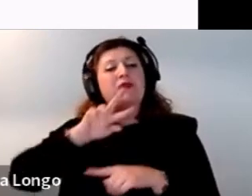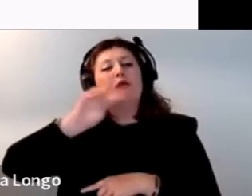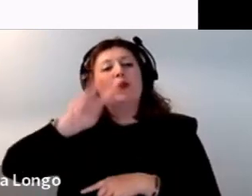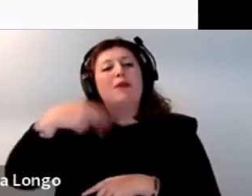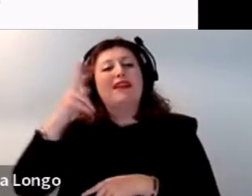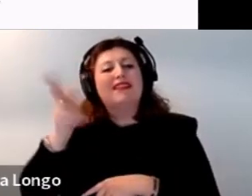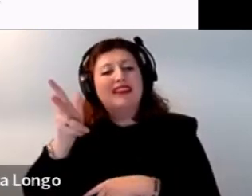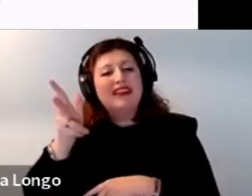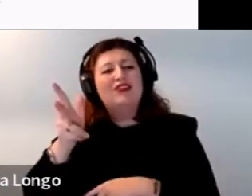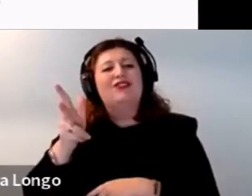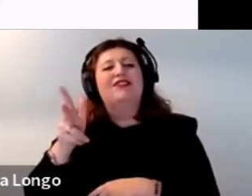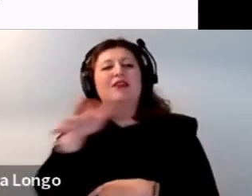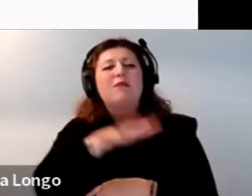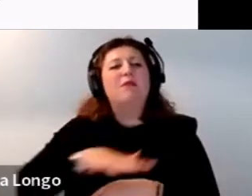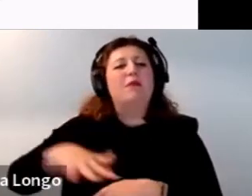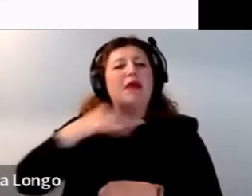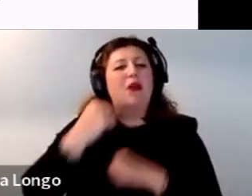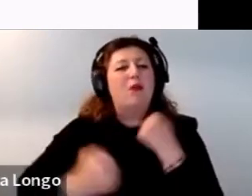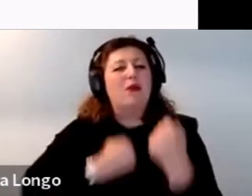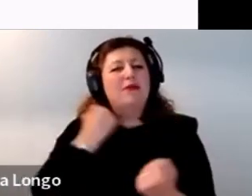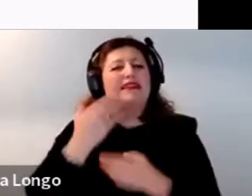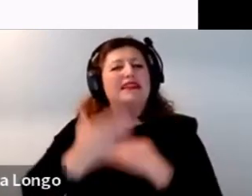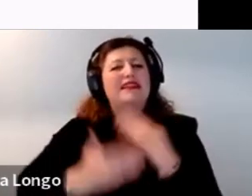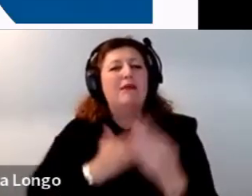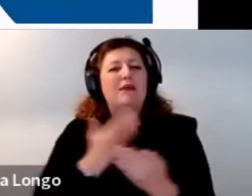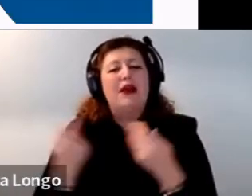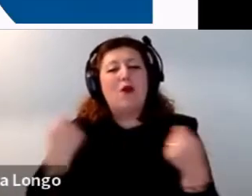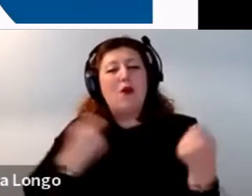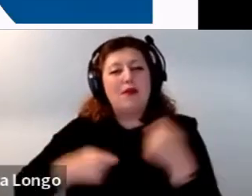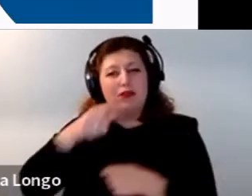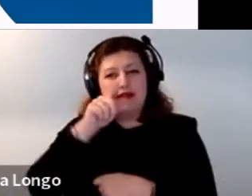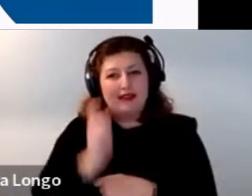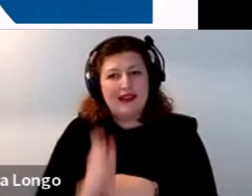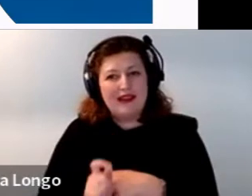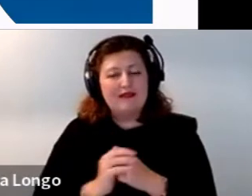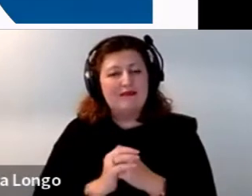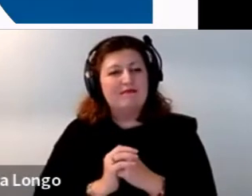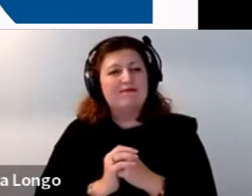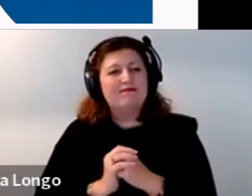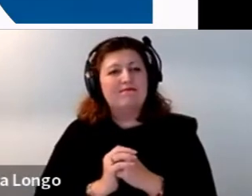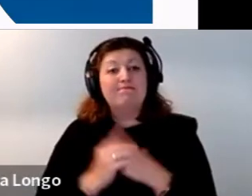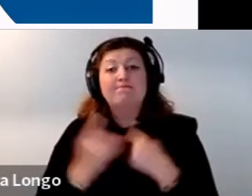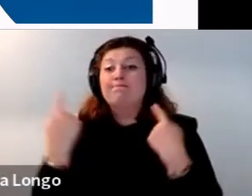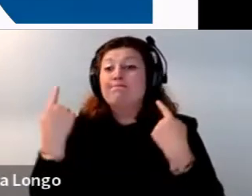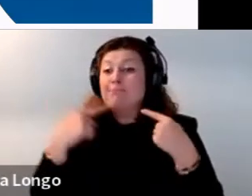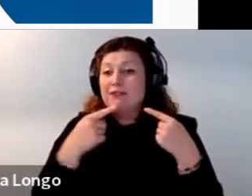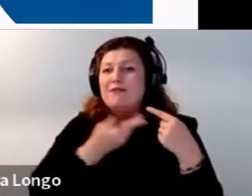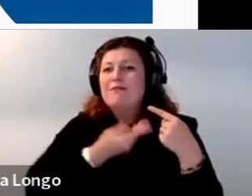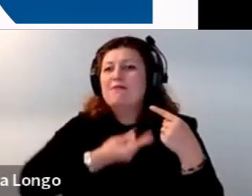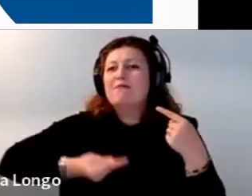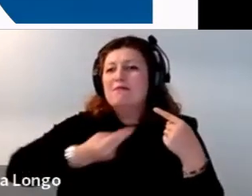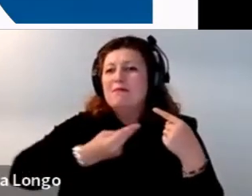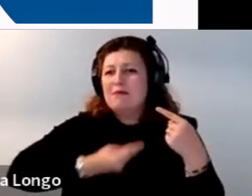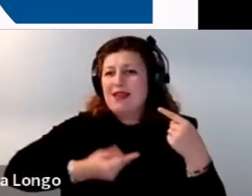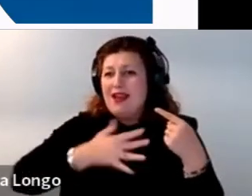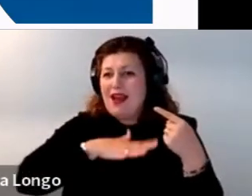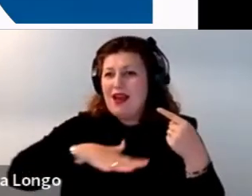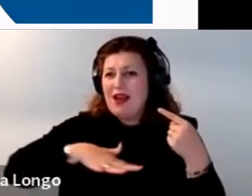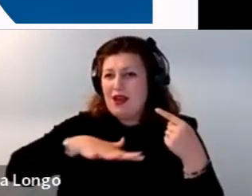sulla disabilità della cooperazione italiana. Un piano molto